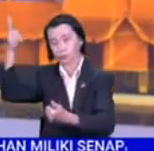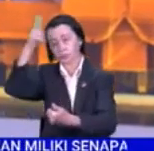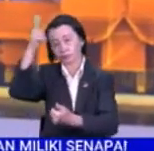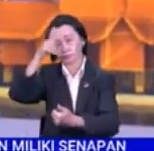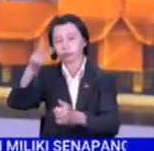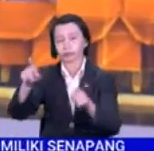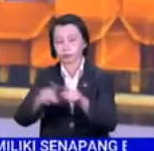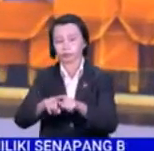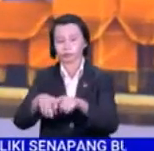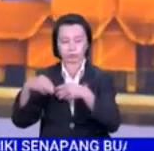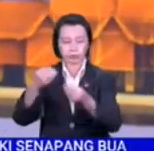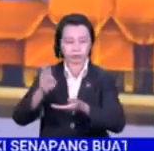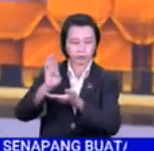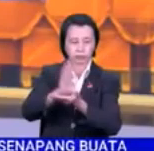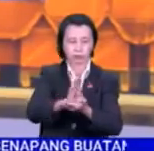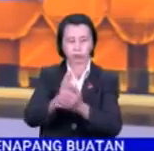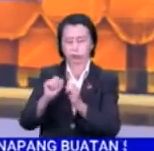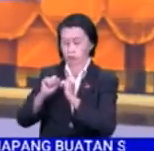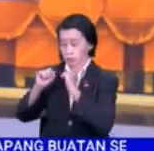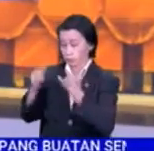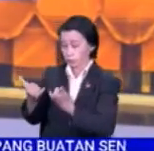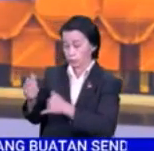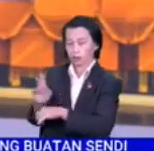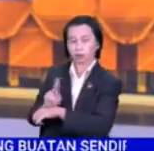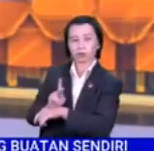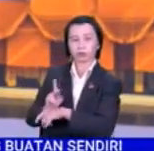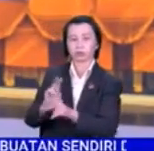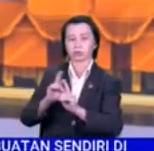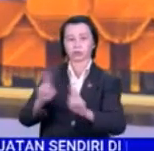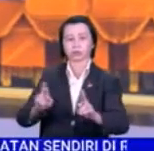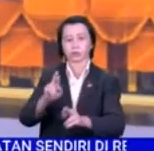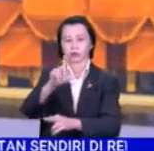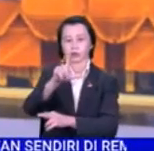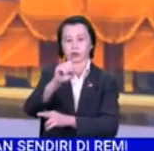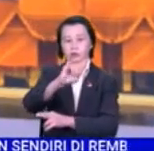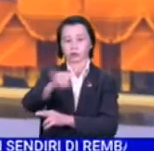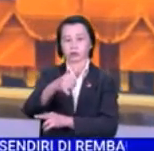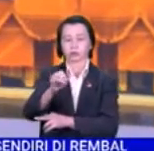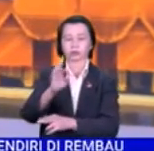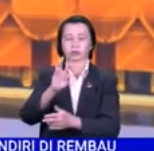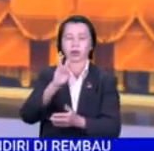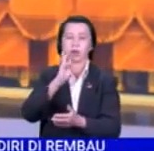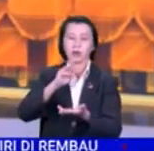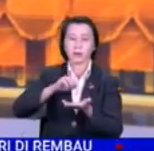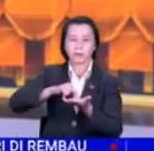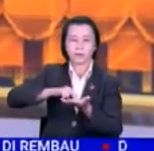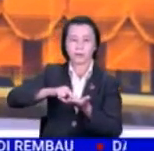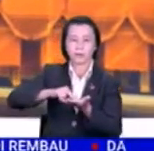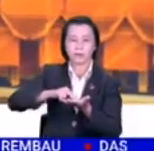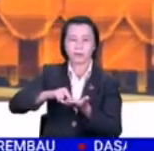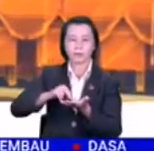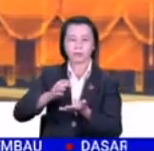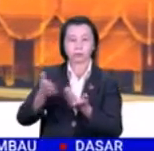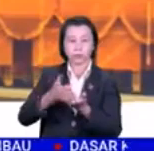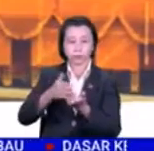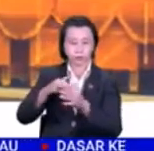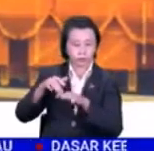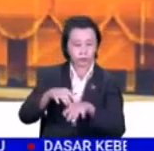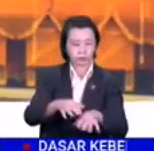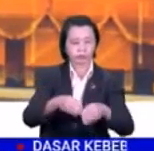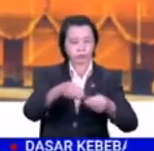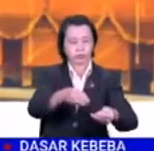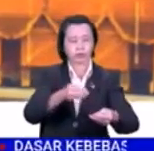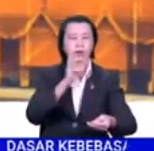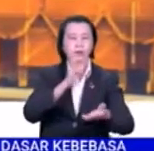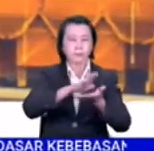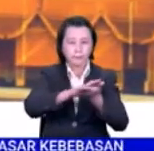kerajaan, turut memberi bantuan sebuah syarikat korporat dengan menyediakan loji rawatan air mentah mudah alih. Kemudahan tersebut mampu membekalkan